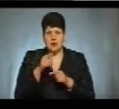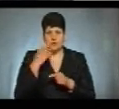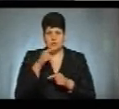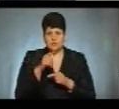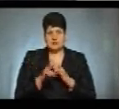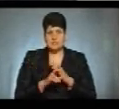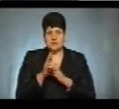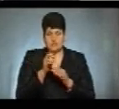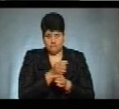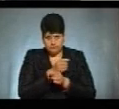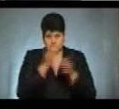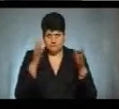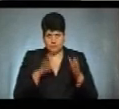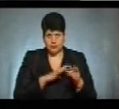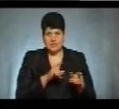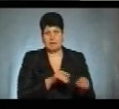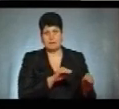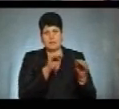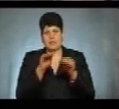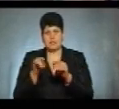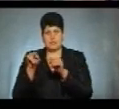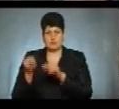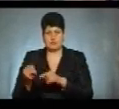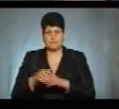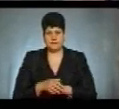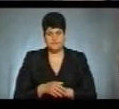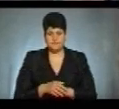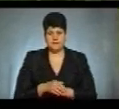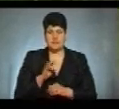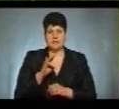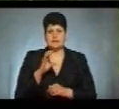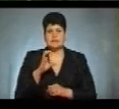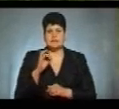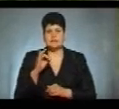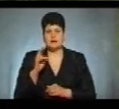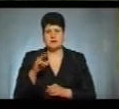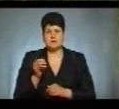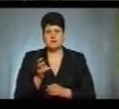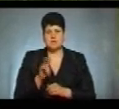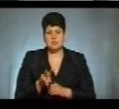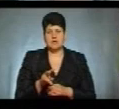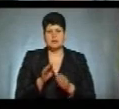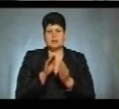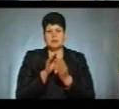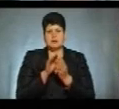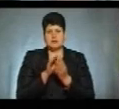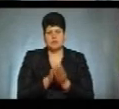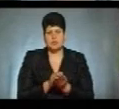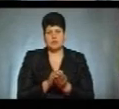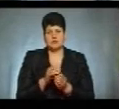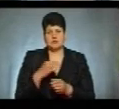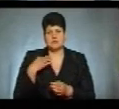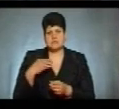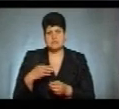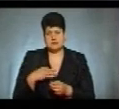церкву зірвали, їх сюди всіх перенесли. Надія Секліцька прийшла на могилу сина Назарія, який загинув на Херсонщині